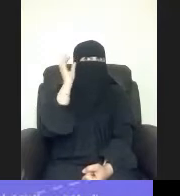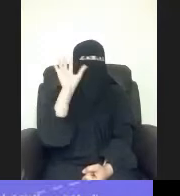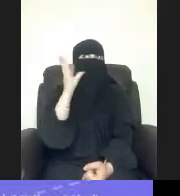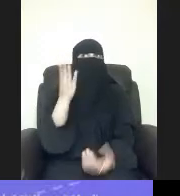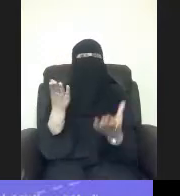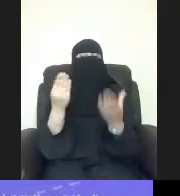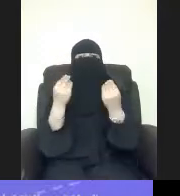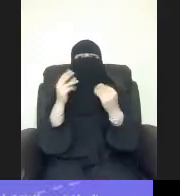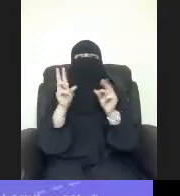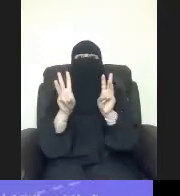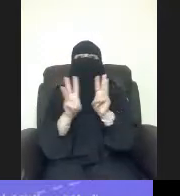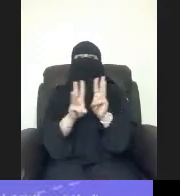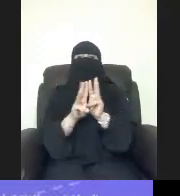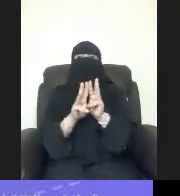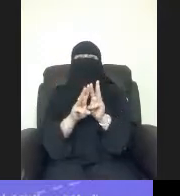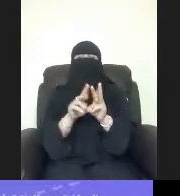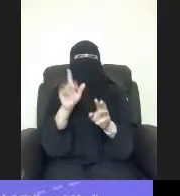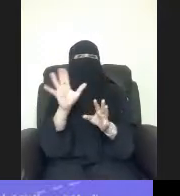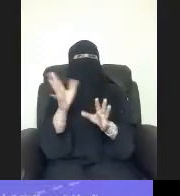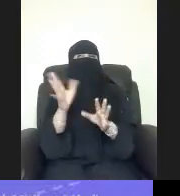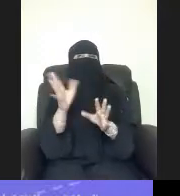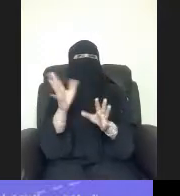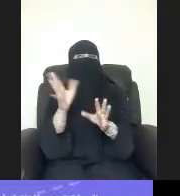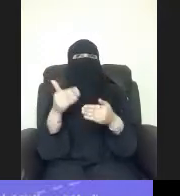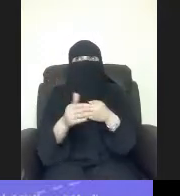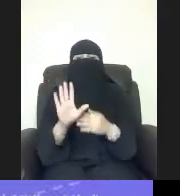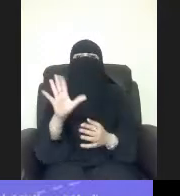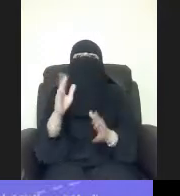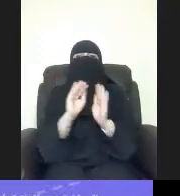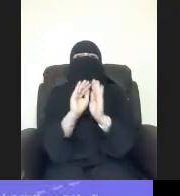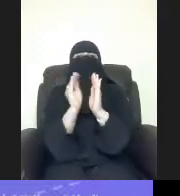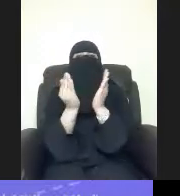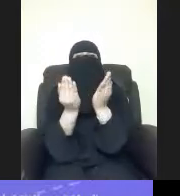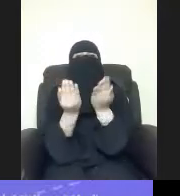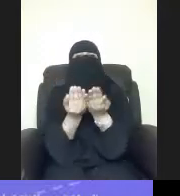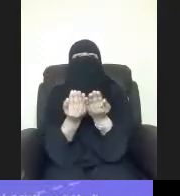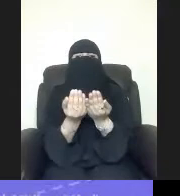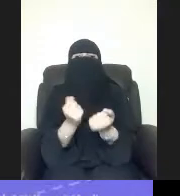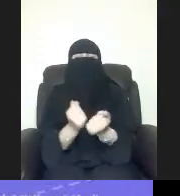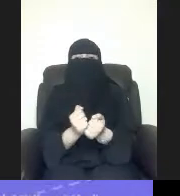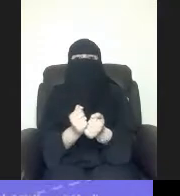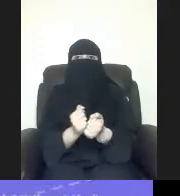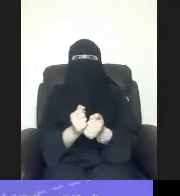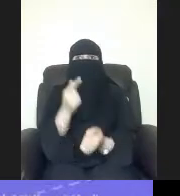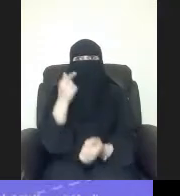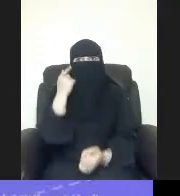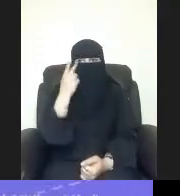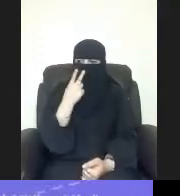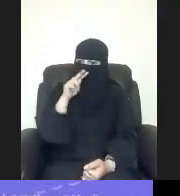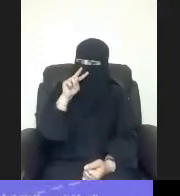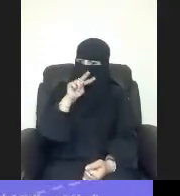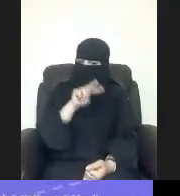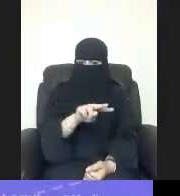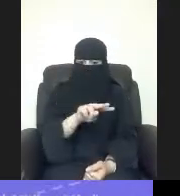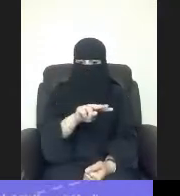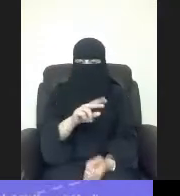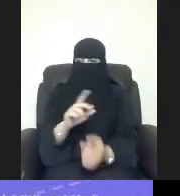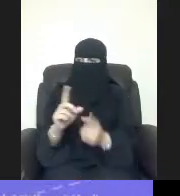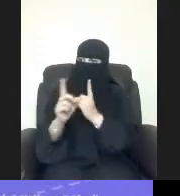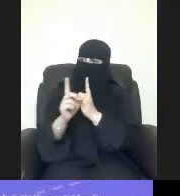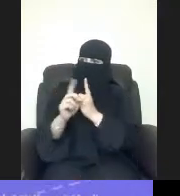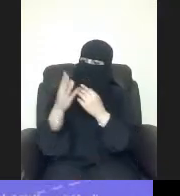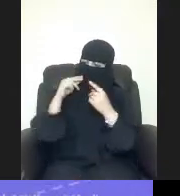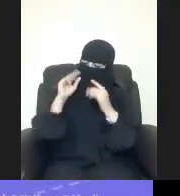إلى بذل جهد أكثر. لما تكون في القاعة تستطيع أنك ترى الطالب إذا هو معاك ولا لا أو بدأ